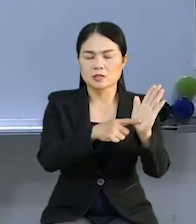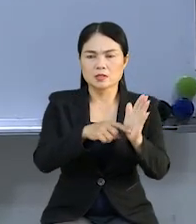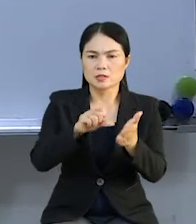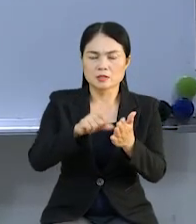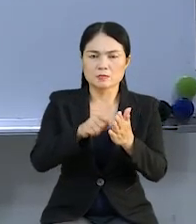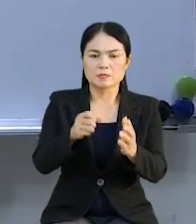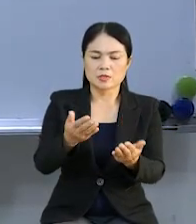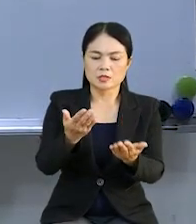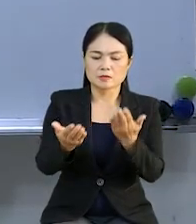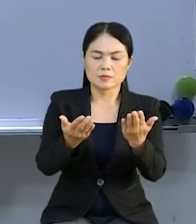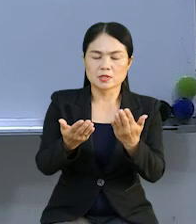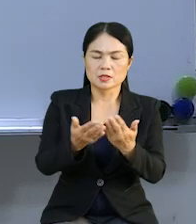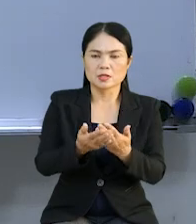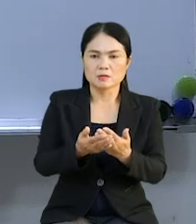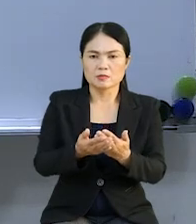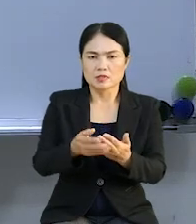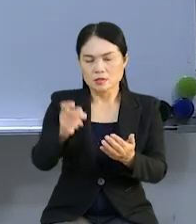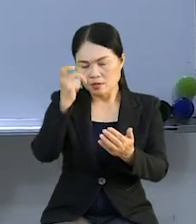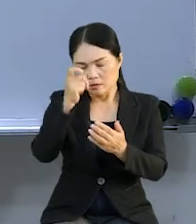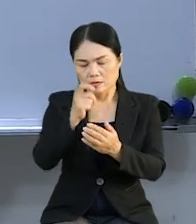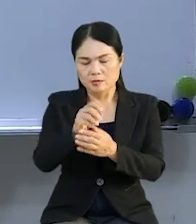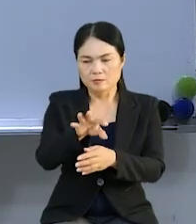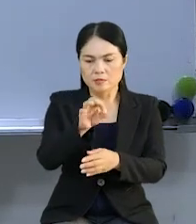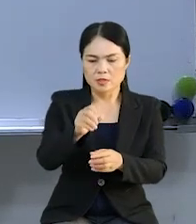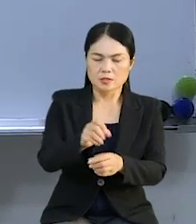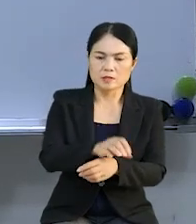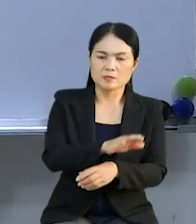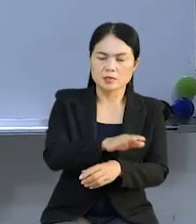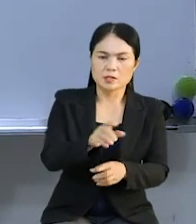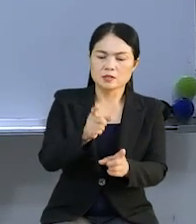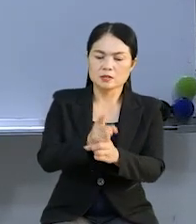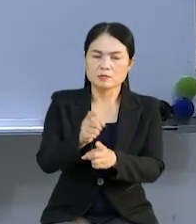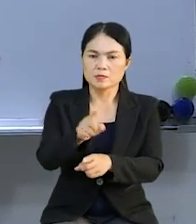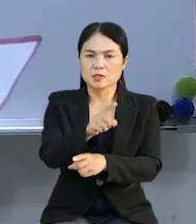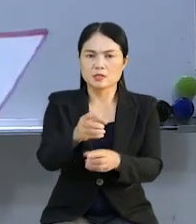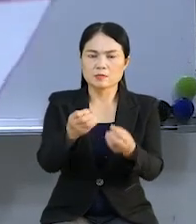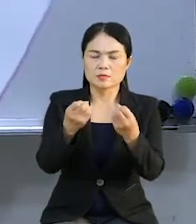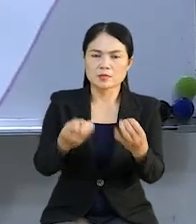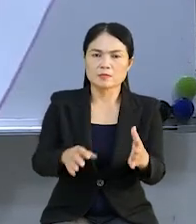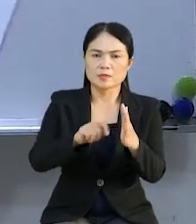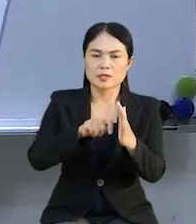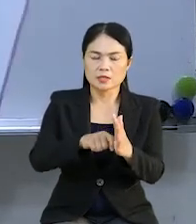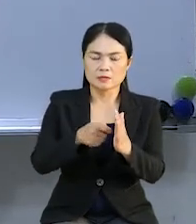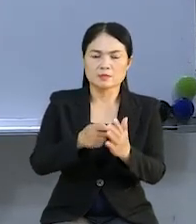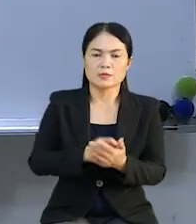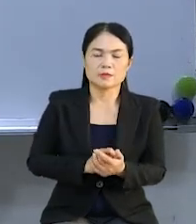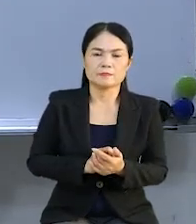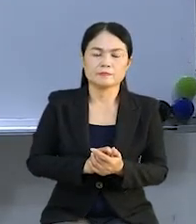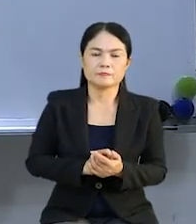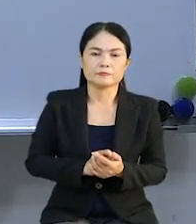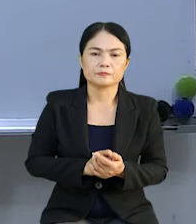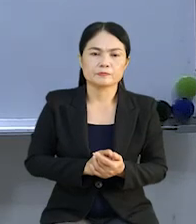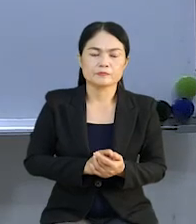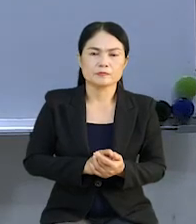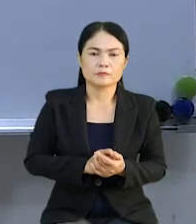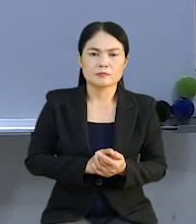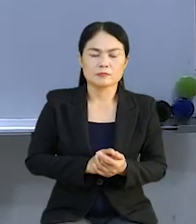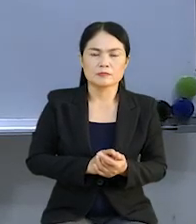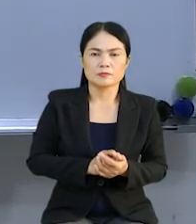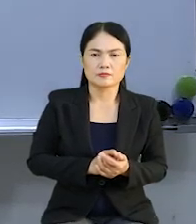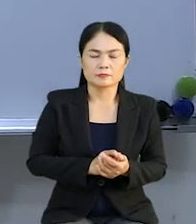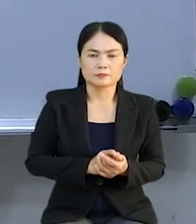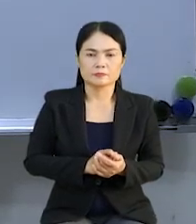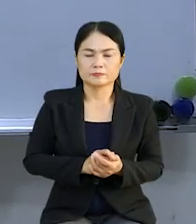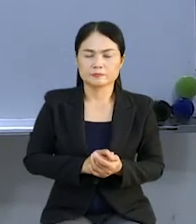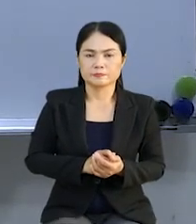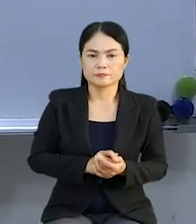ដើម្បីឲ្យកូនទៀងទាត់នឹងការគិតនិងការរករបស់កូនតើត្រឹមត្រូវបានប៉ុន្មានខ្លឹមសារបាទបាទលោកគ្រូសូមបិទនៅលើក្តារ